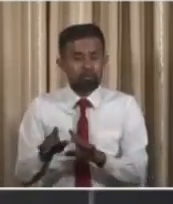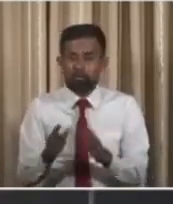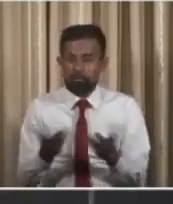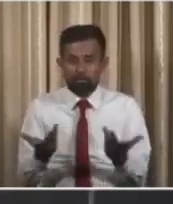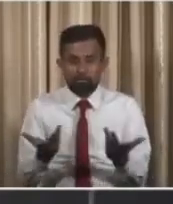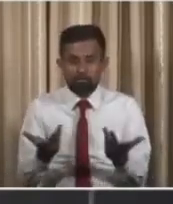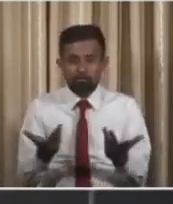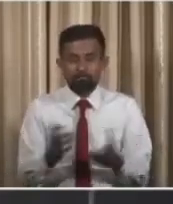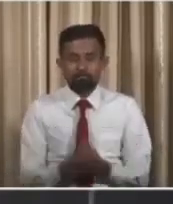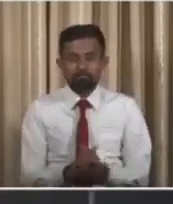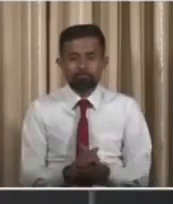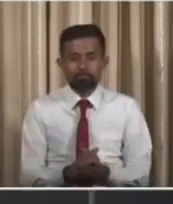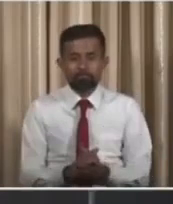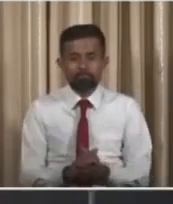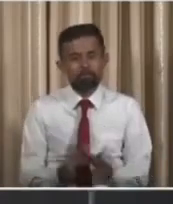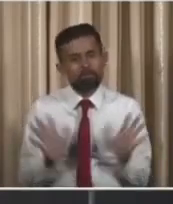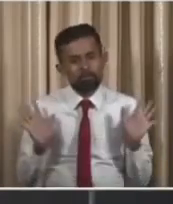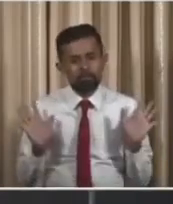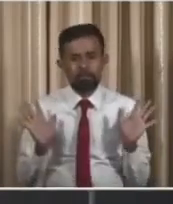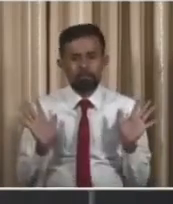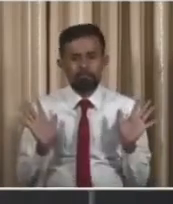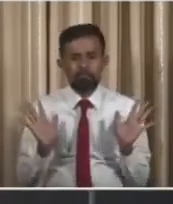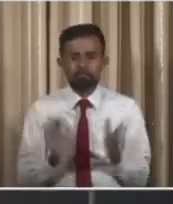kiela ocera